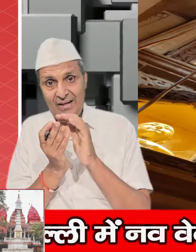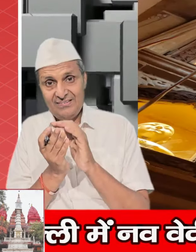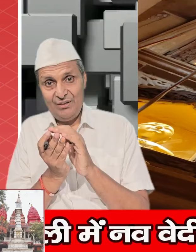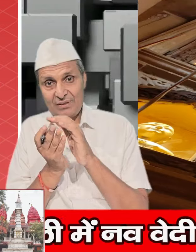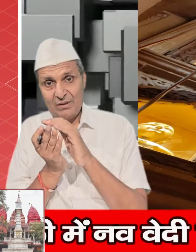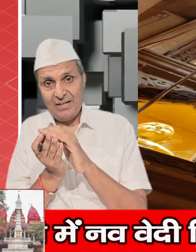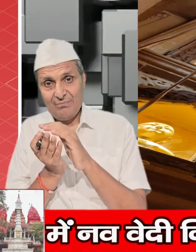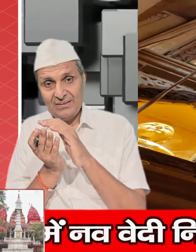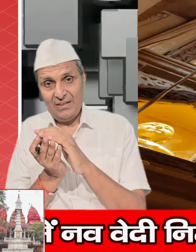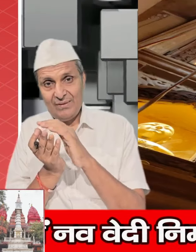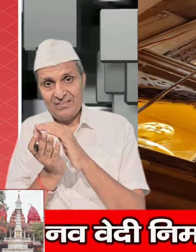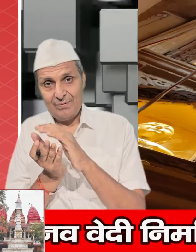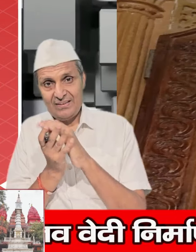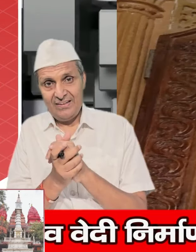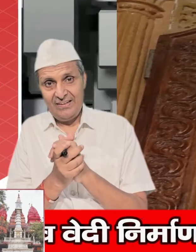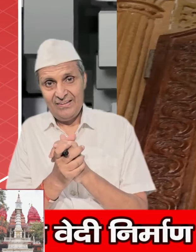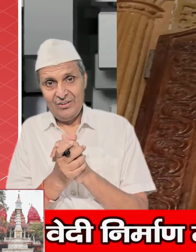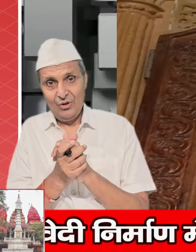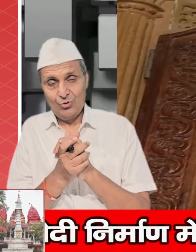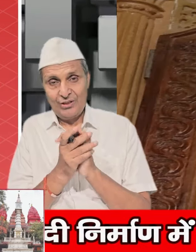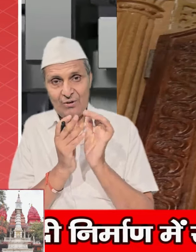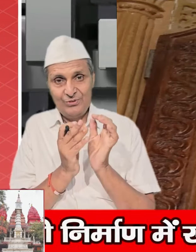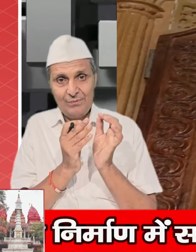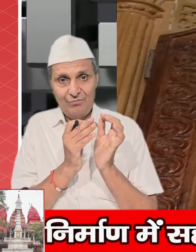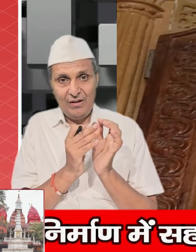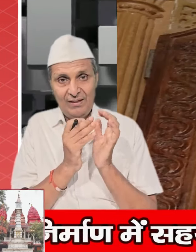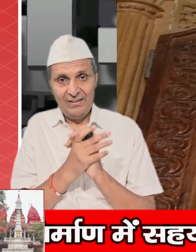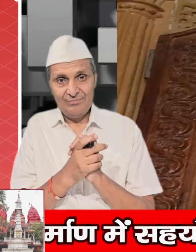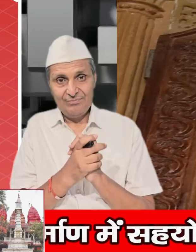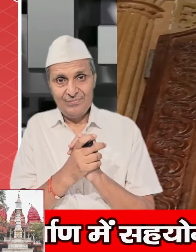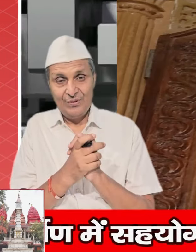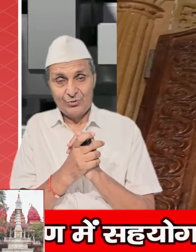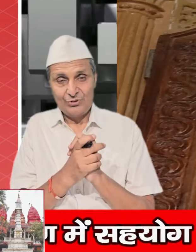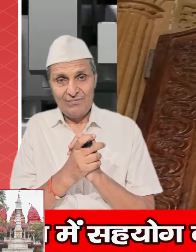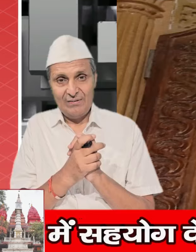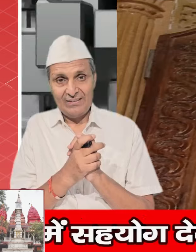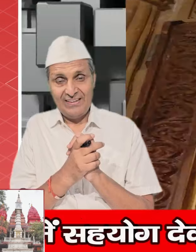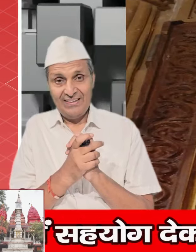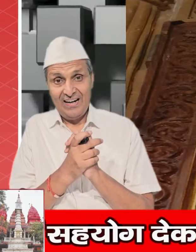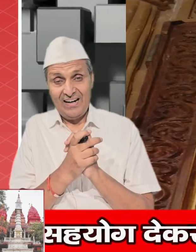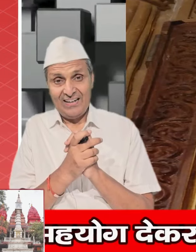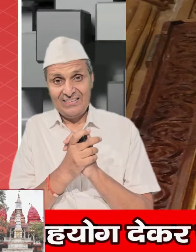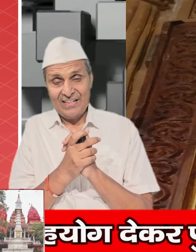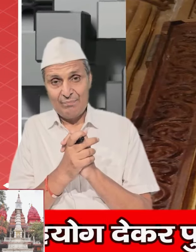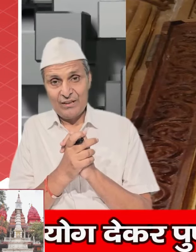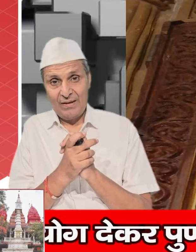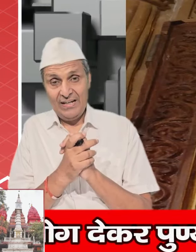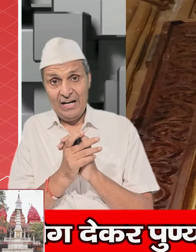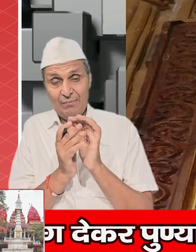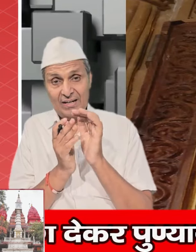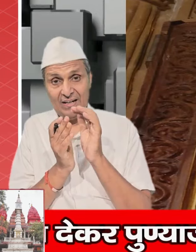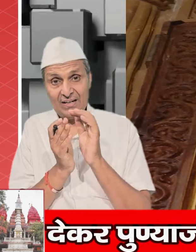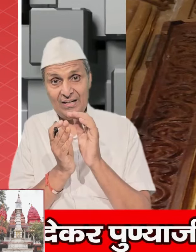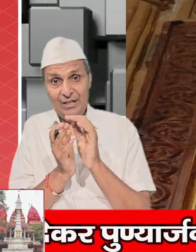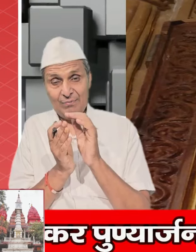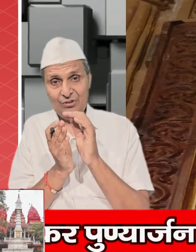जब ऐसी प्रतिमाएं मंदिर में स्थापित करेंगे तो क्या उनसे हमें फल मिलेगा? सोचने वाली बात है। आज इस तरह की प्रतिमाएं